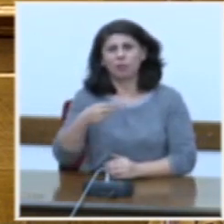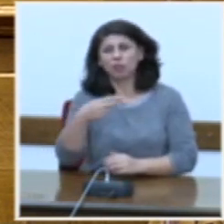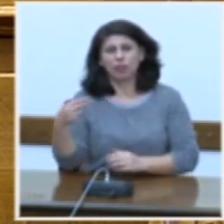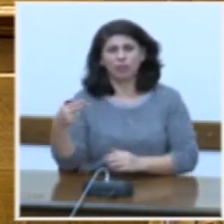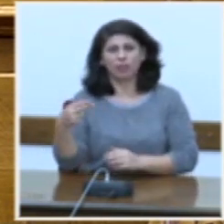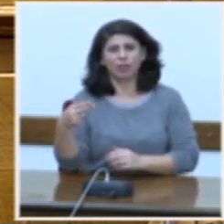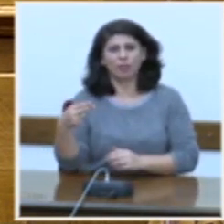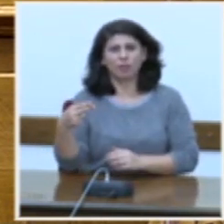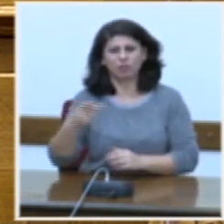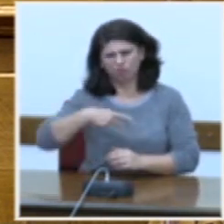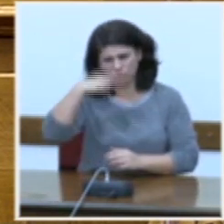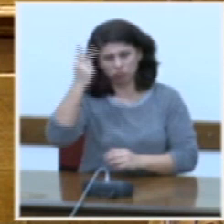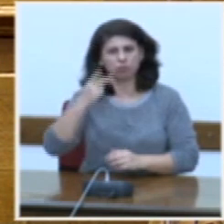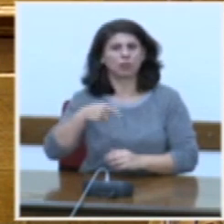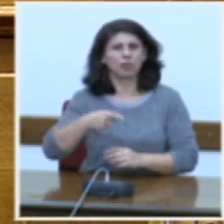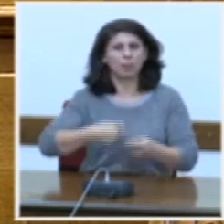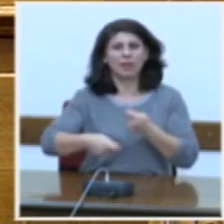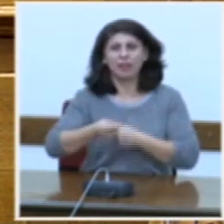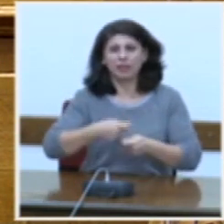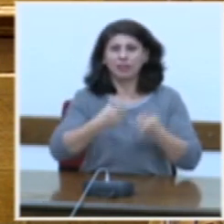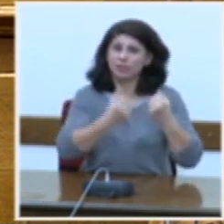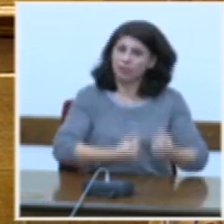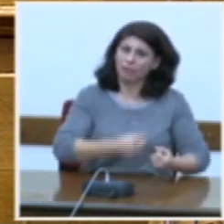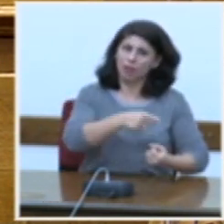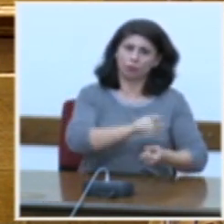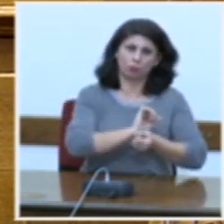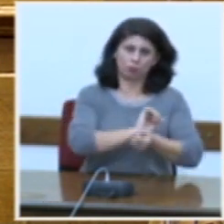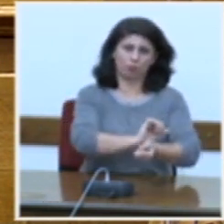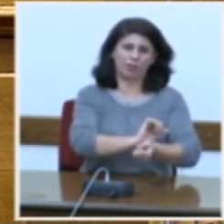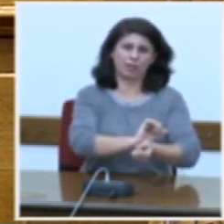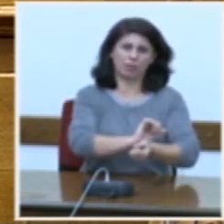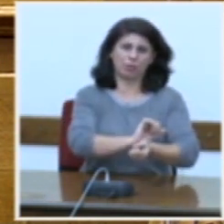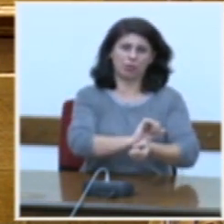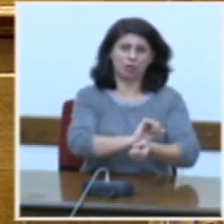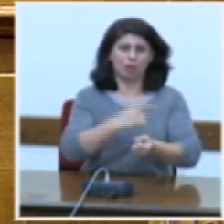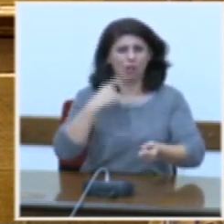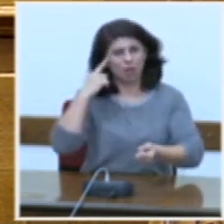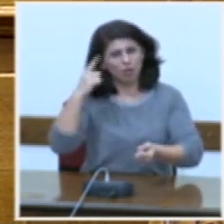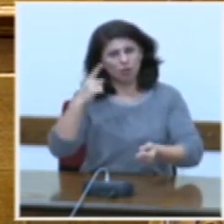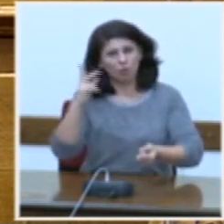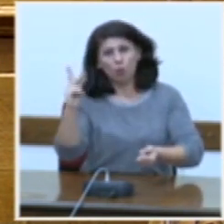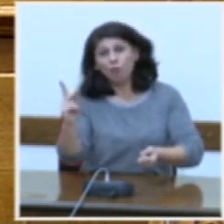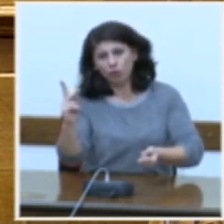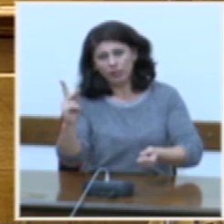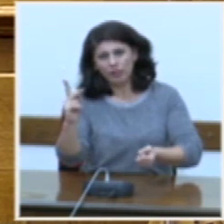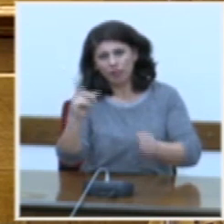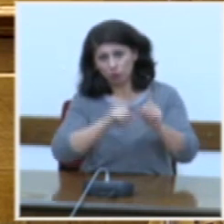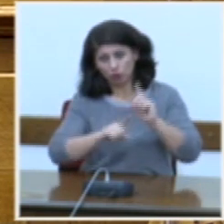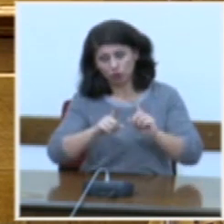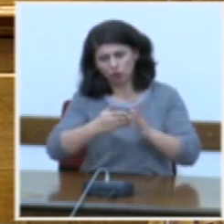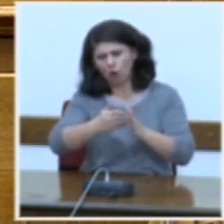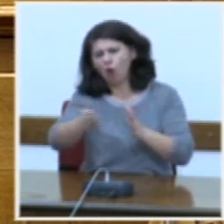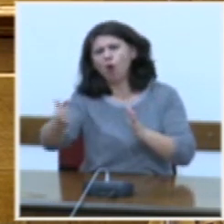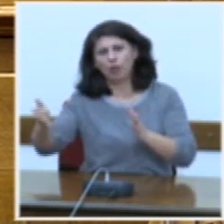μιας αυθαίρετης μεταχείρισης σε βάρος ενός κρατουμένου. Τη γνώμη μας για τον Κουφοντίνα και όλους αυτούς και για